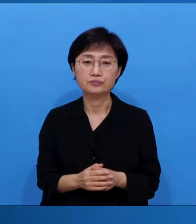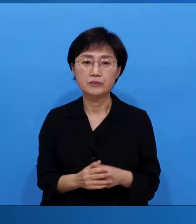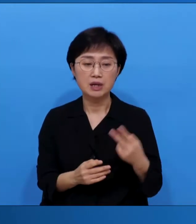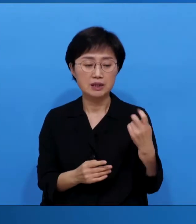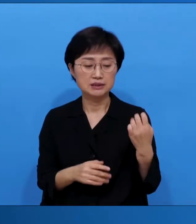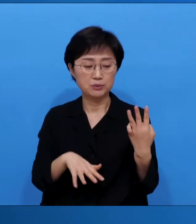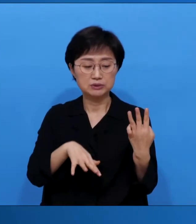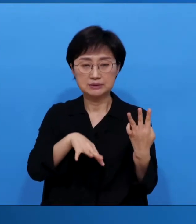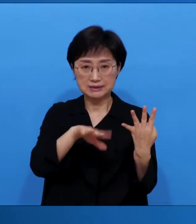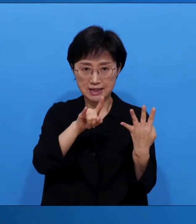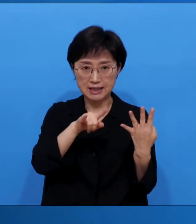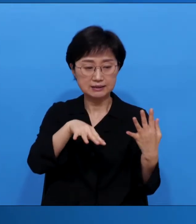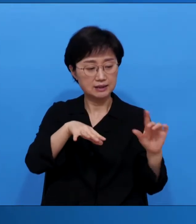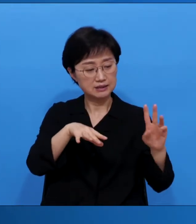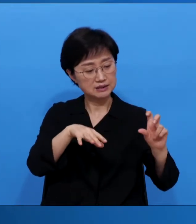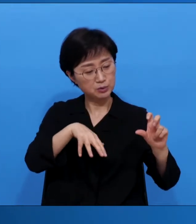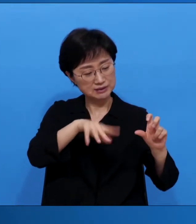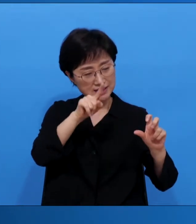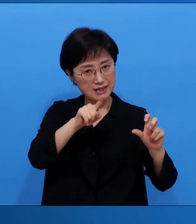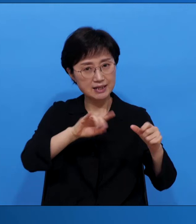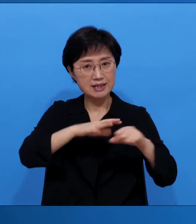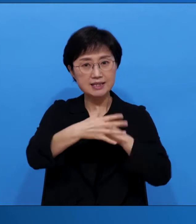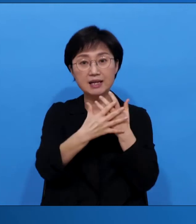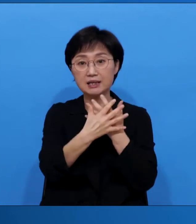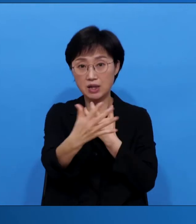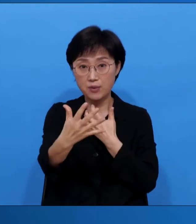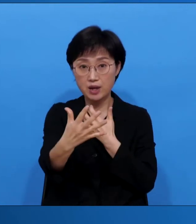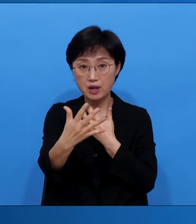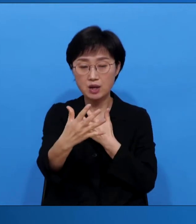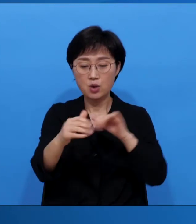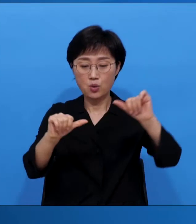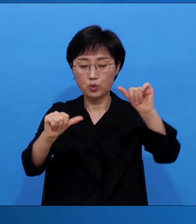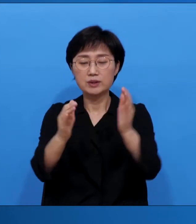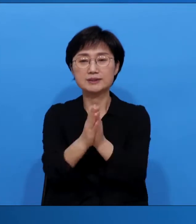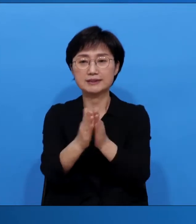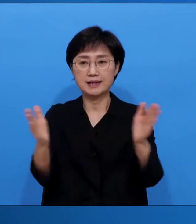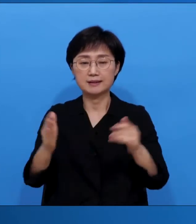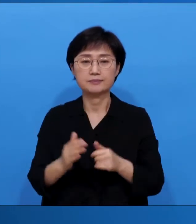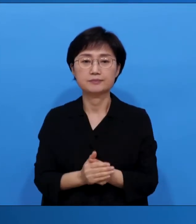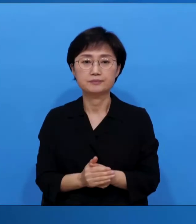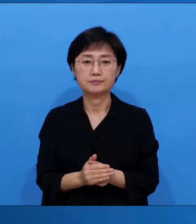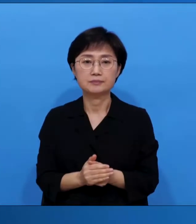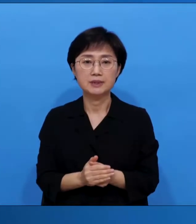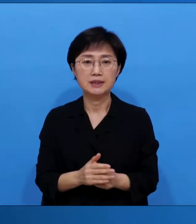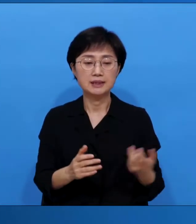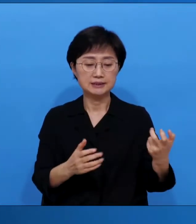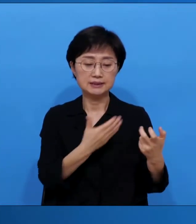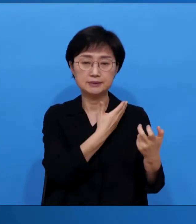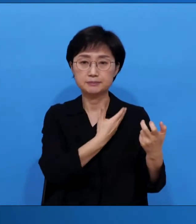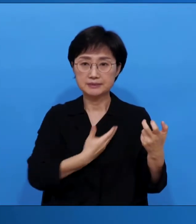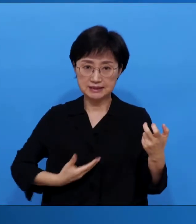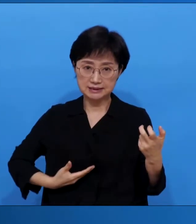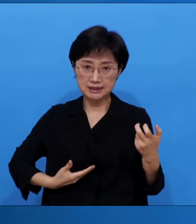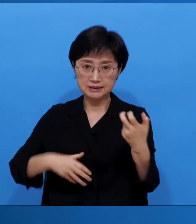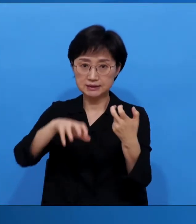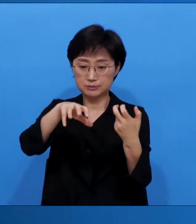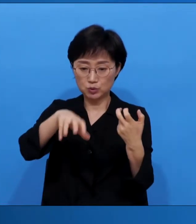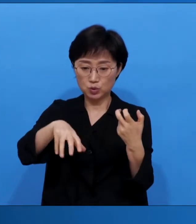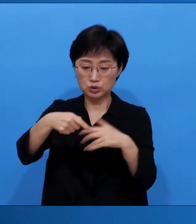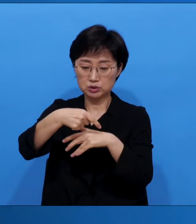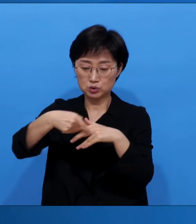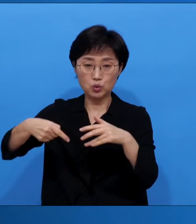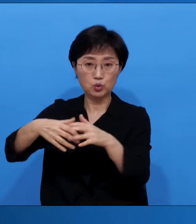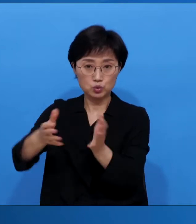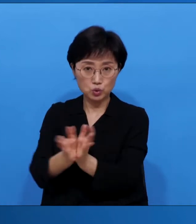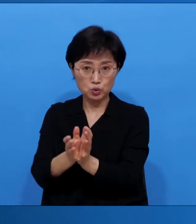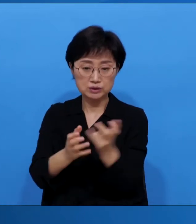제25차 세계 선교대회가 오는 5월 5일 선교사 합숙으로 시작합니다. 70 제자, 70 지역, 70 종족,